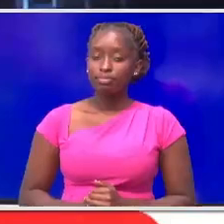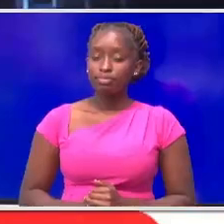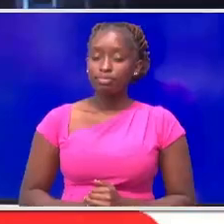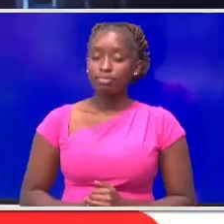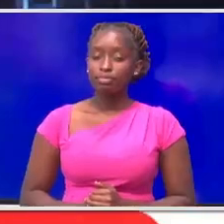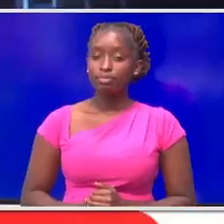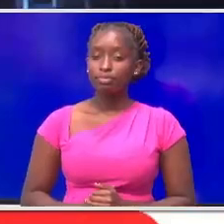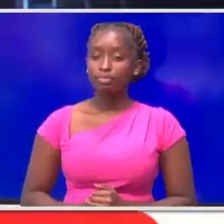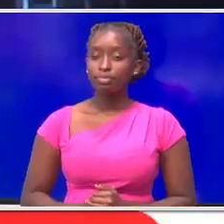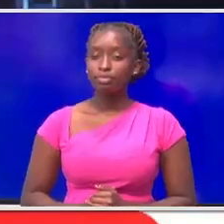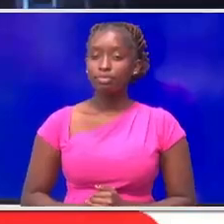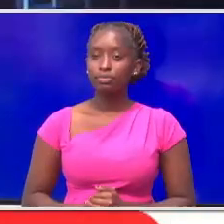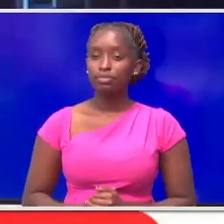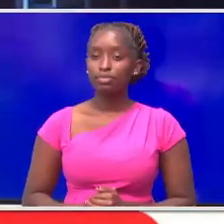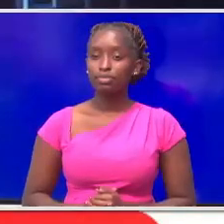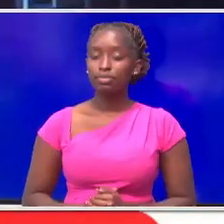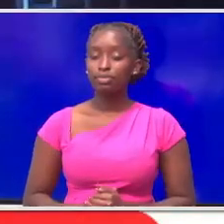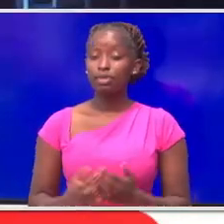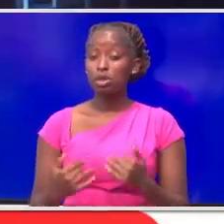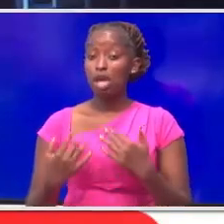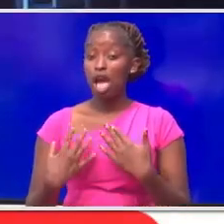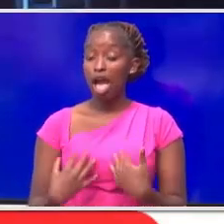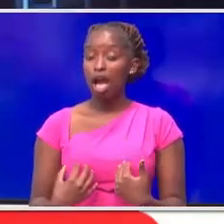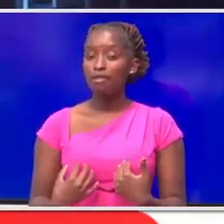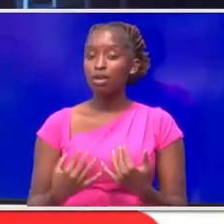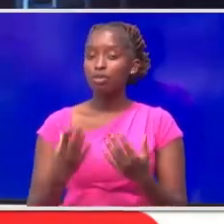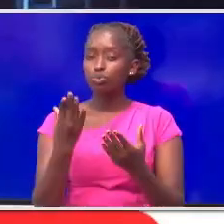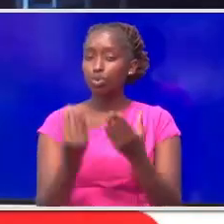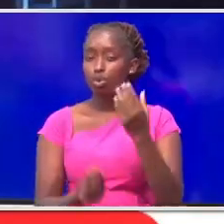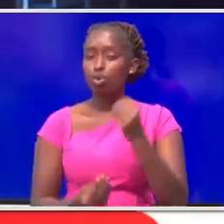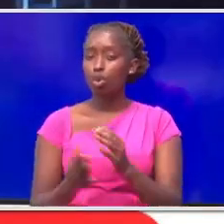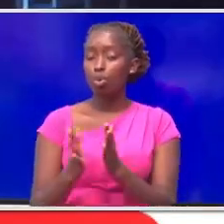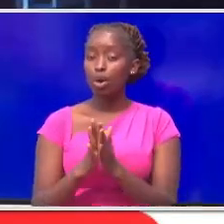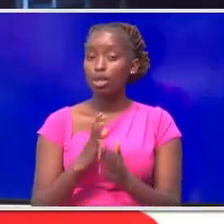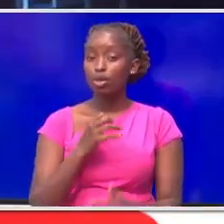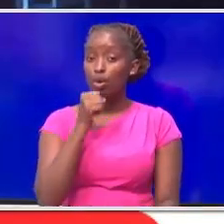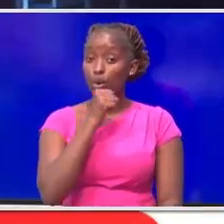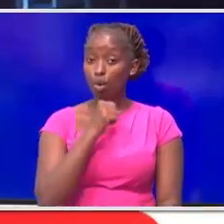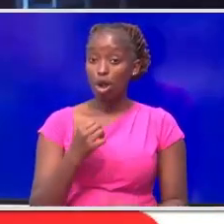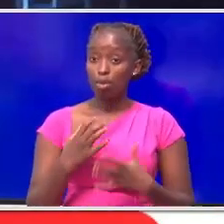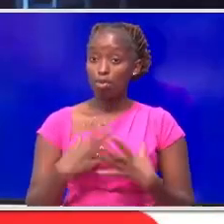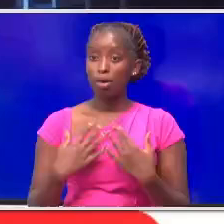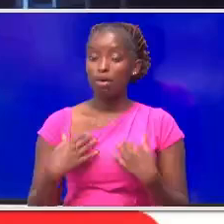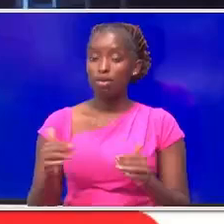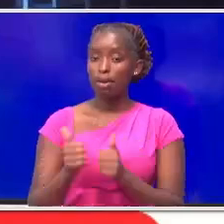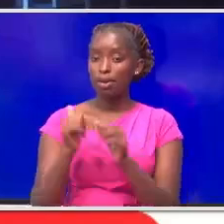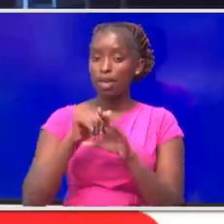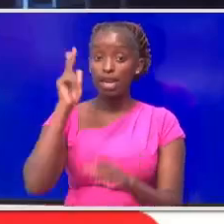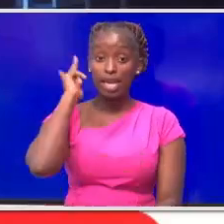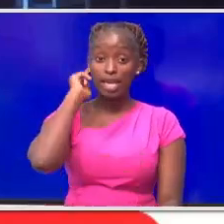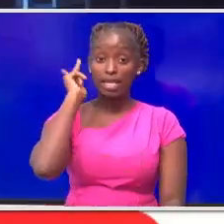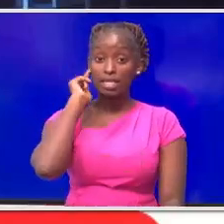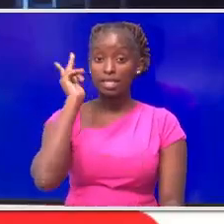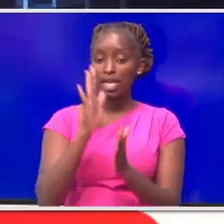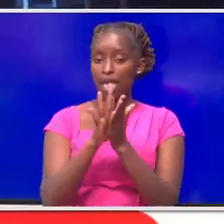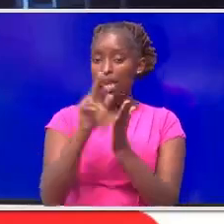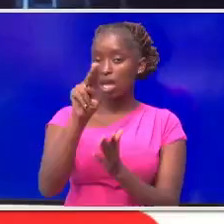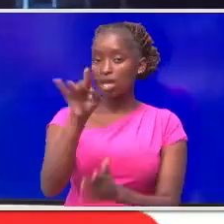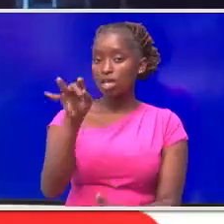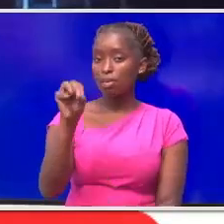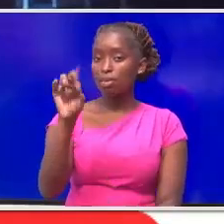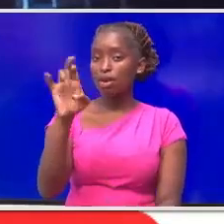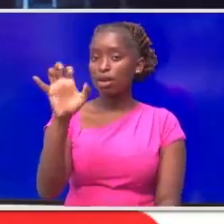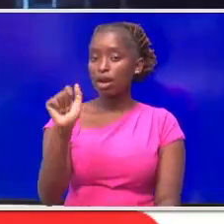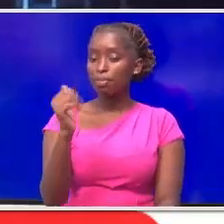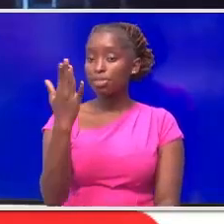Mambo ya kale na ya sasa, visa vya dhulma dhidi ya wazee vilikithiri katika maeneo ya Kisii na Nyamira. Wengi wa wazee hao waliouliwa mikononi